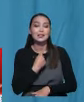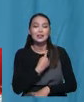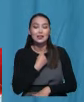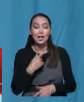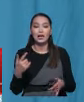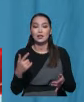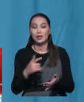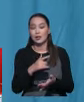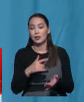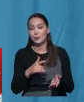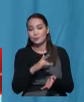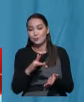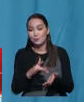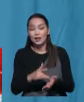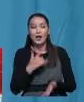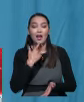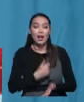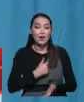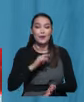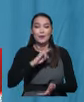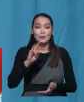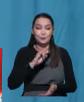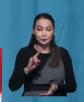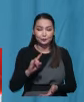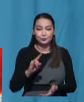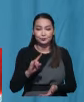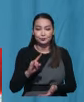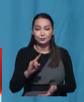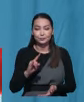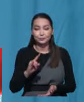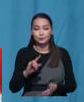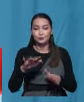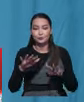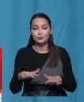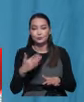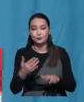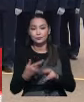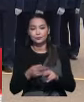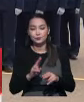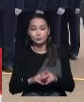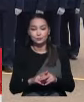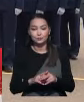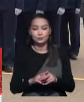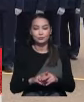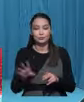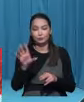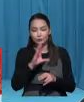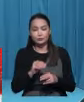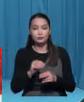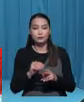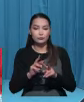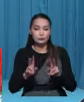қаласындағы әскери авиабазаға жерлесіміз Кеңес одағының екі дүркін батыры